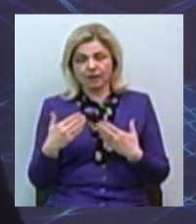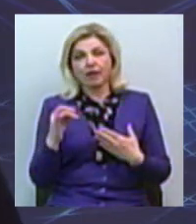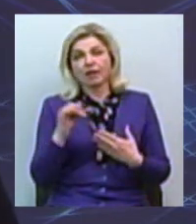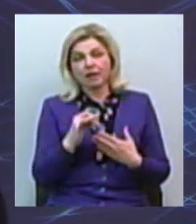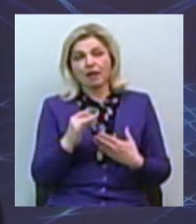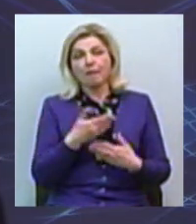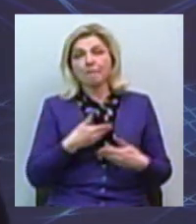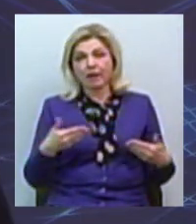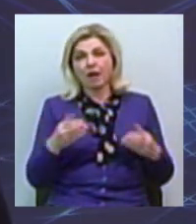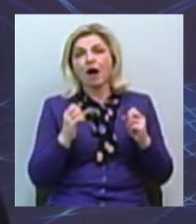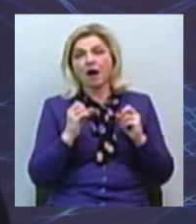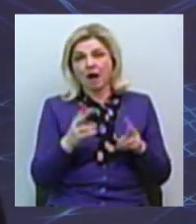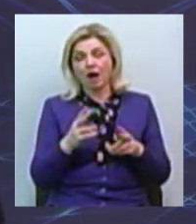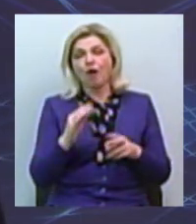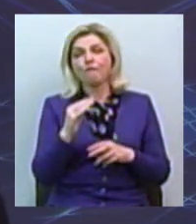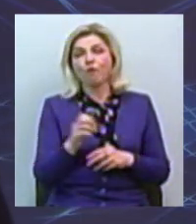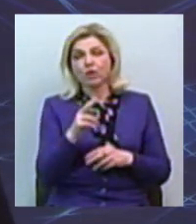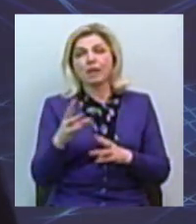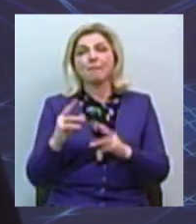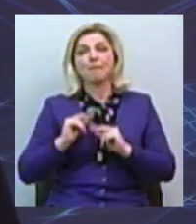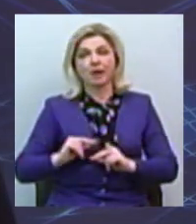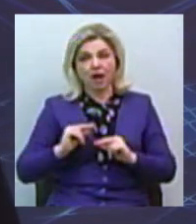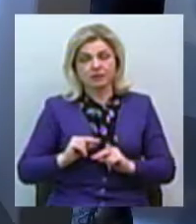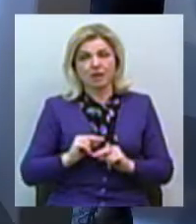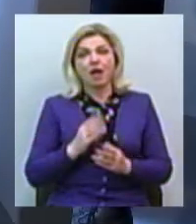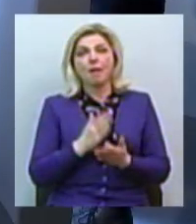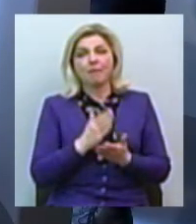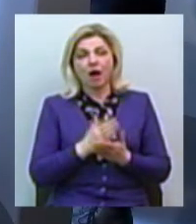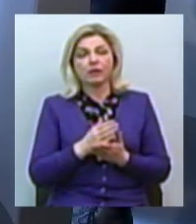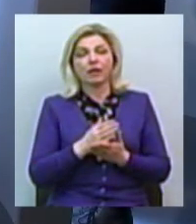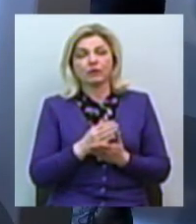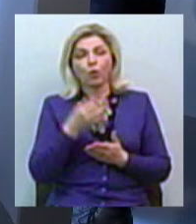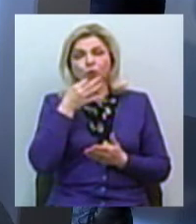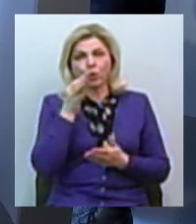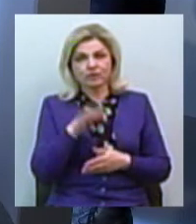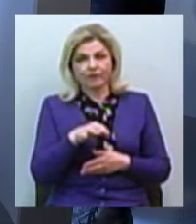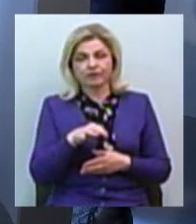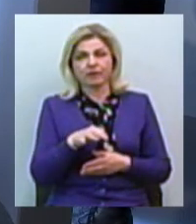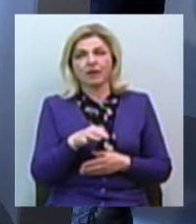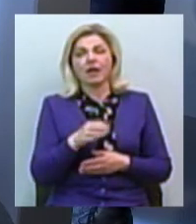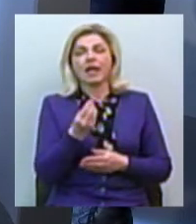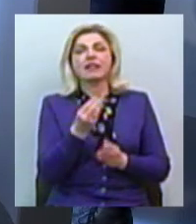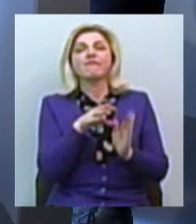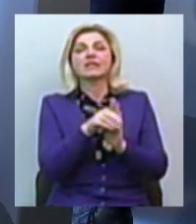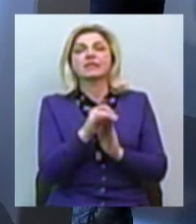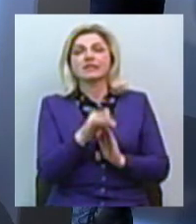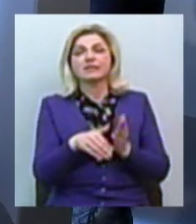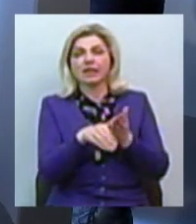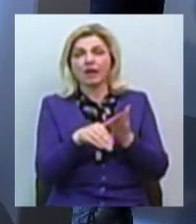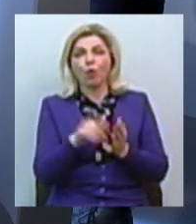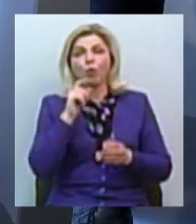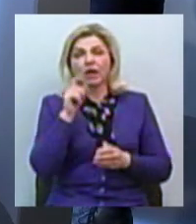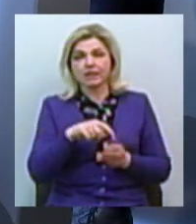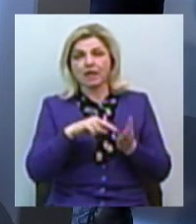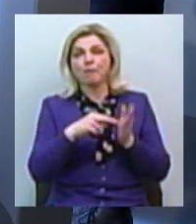власне, ми, як фундація Фонд співпраці, ми маємо досвід, мали на той час досвід у інвестиціях теж в українські стартапи. Ми